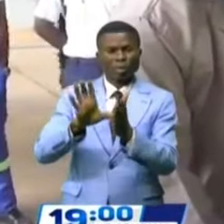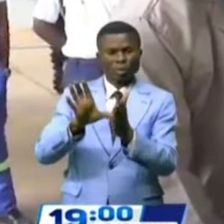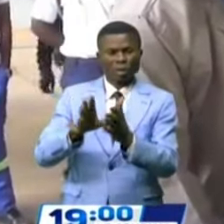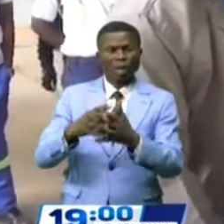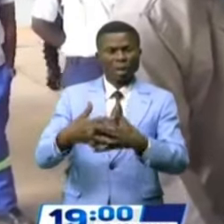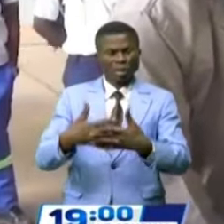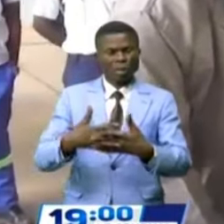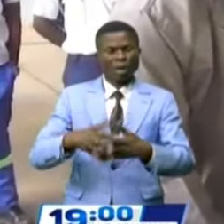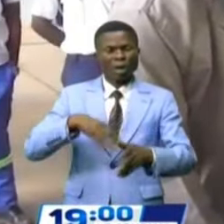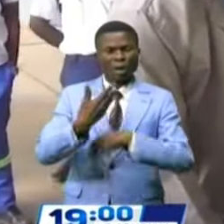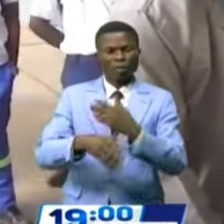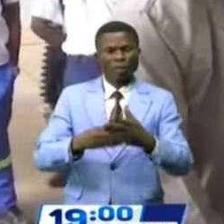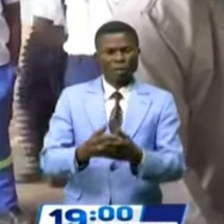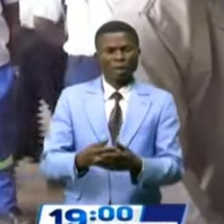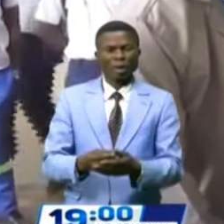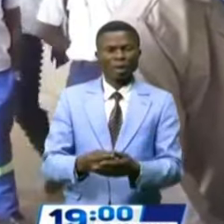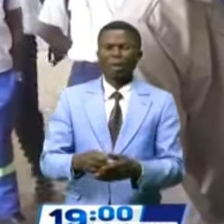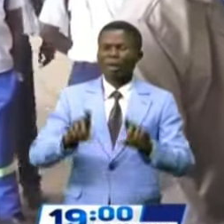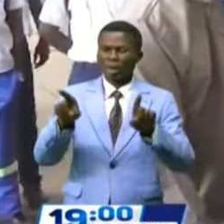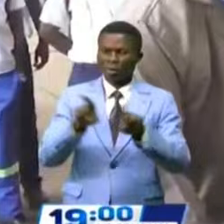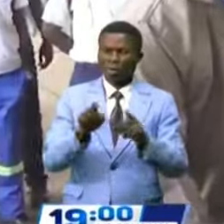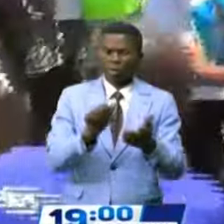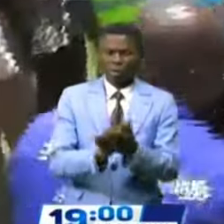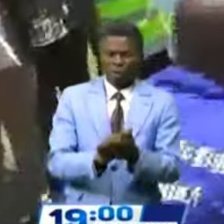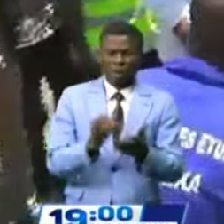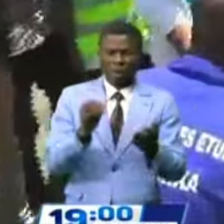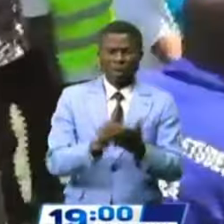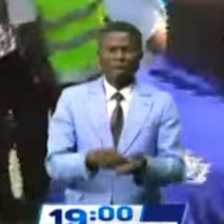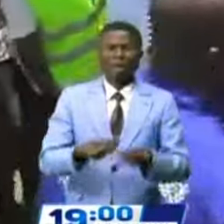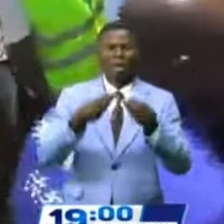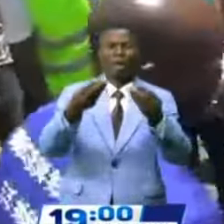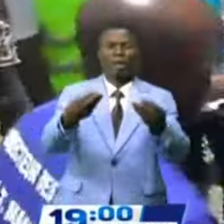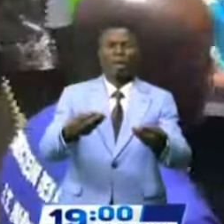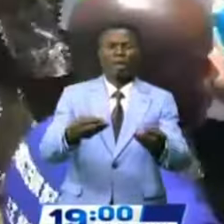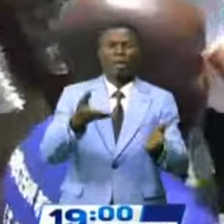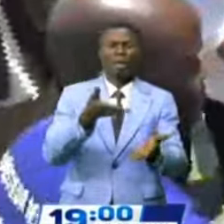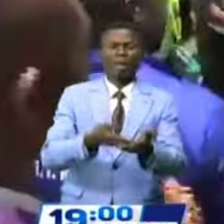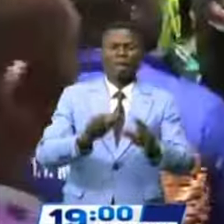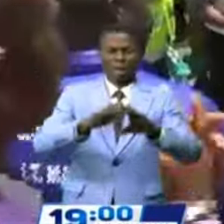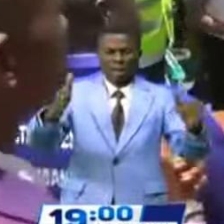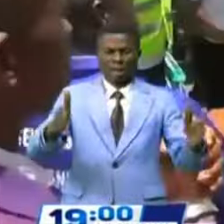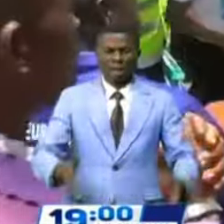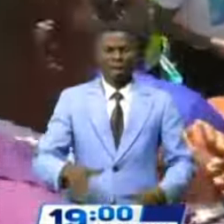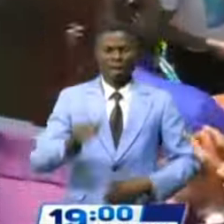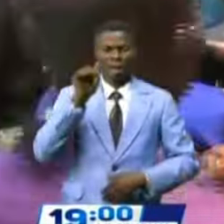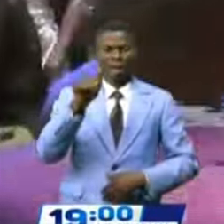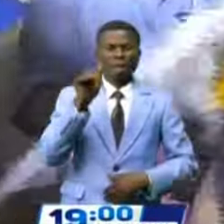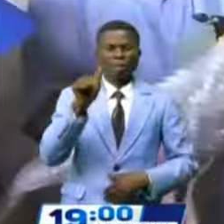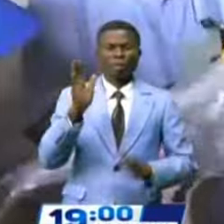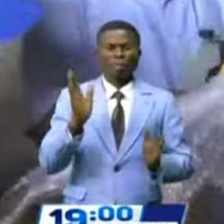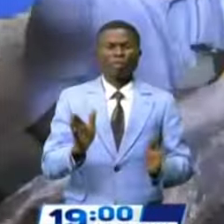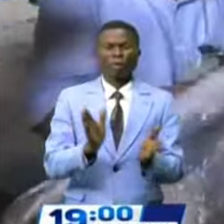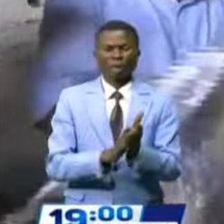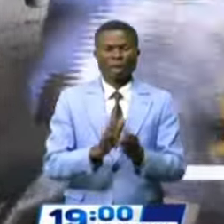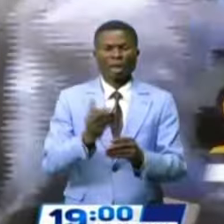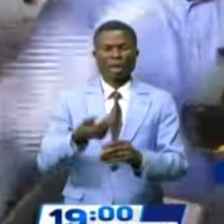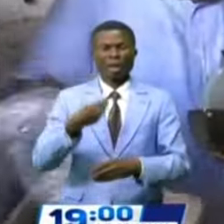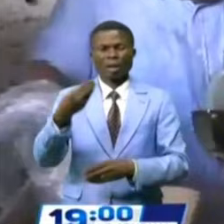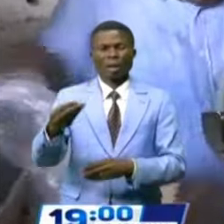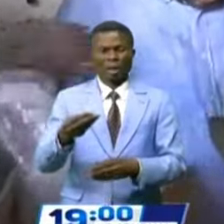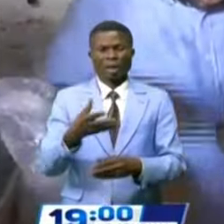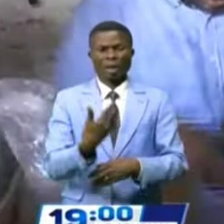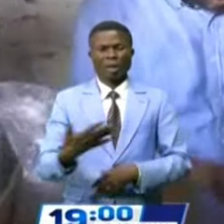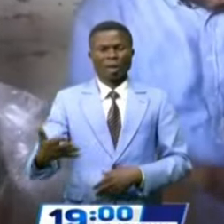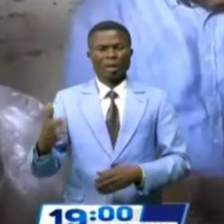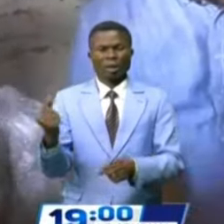la machine tour parallèle. Il a remis symboliquement ses bancs au préfet de l'école avant d'offrir un